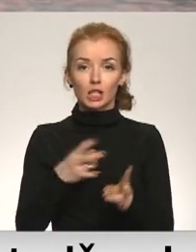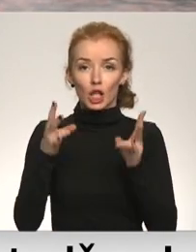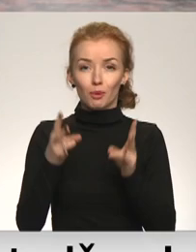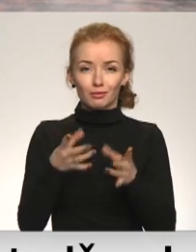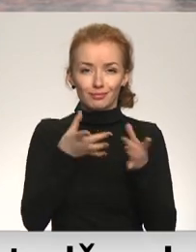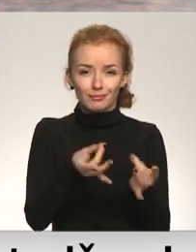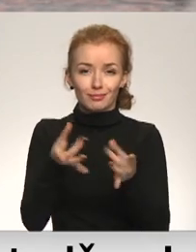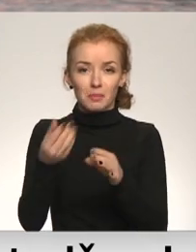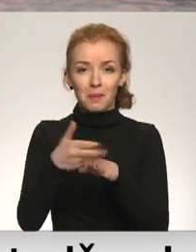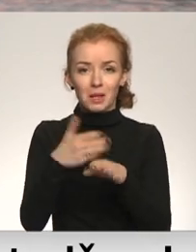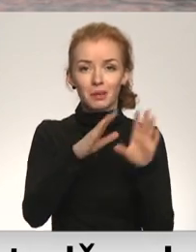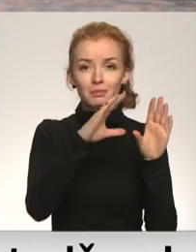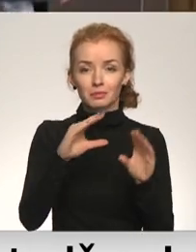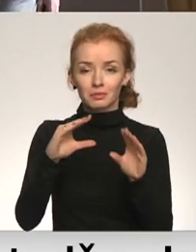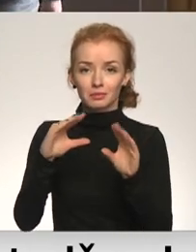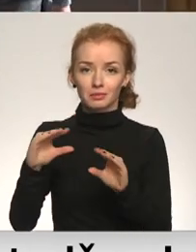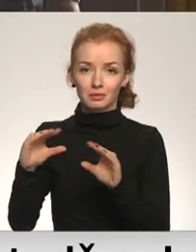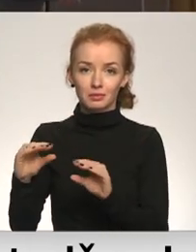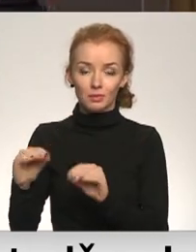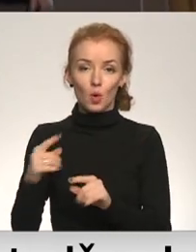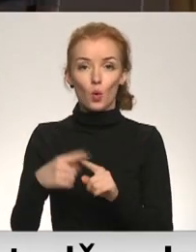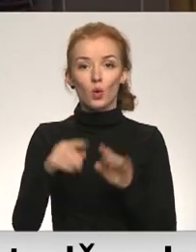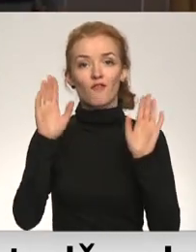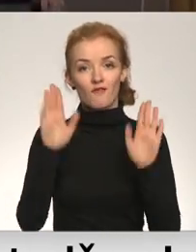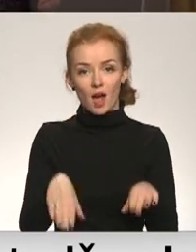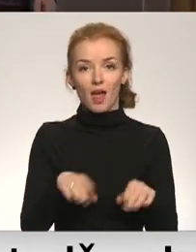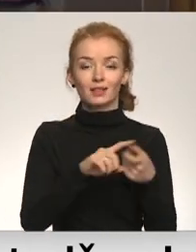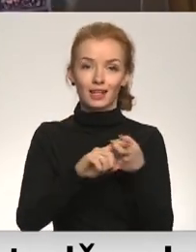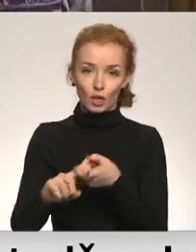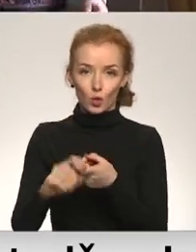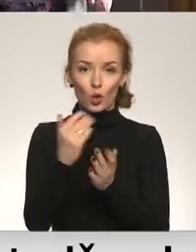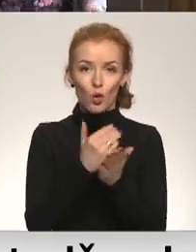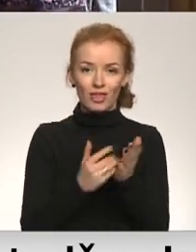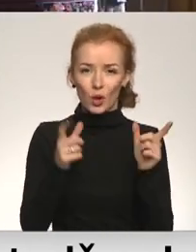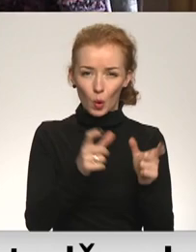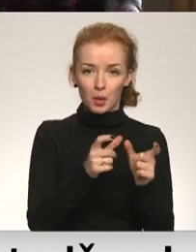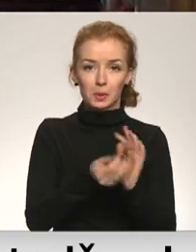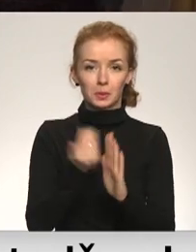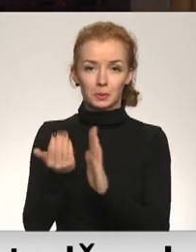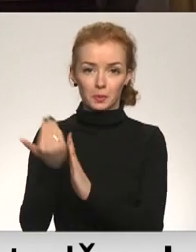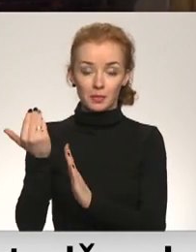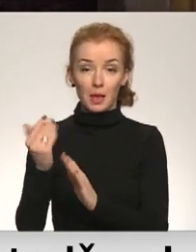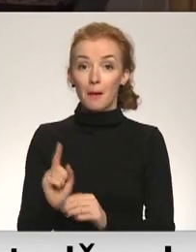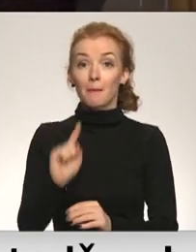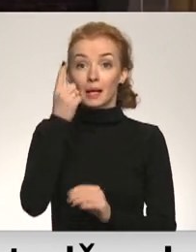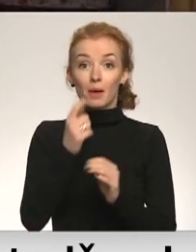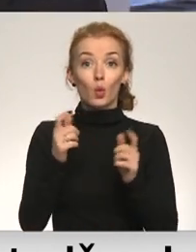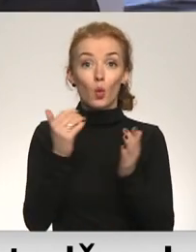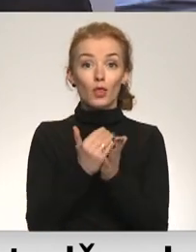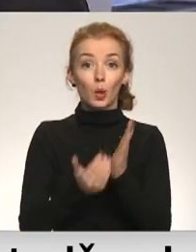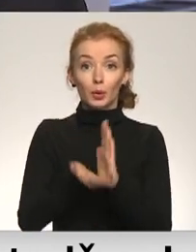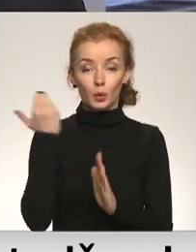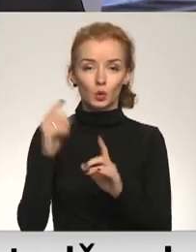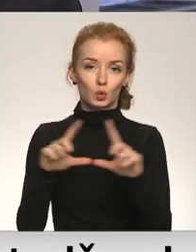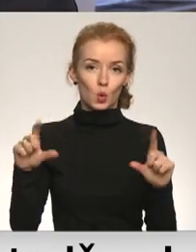izplatība pakāpeniski samazināsies un varēs mīkstināt striktos drošības noteikumus. Pirmās būšot skolas.